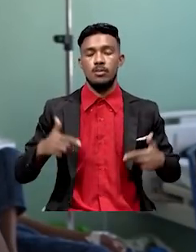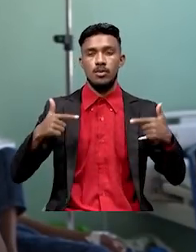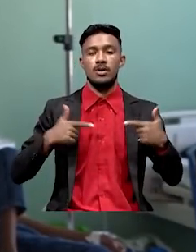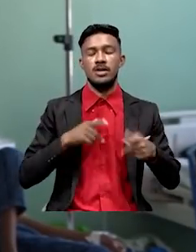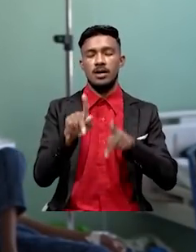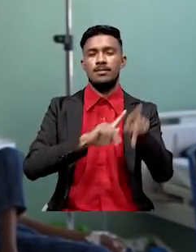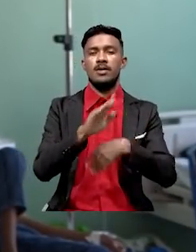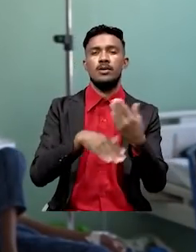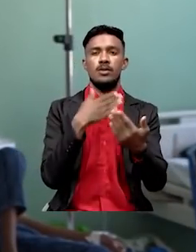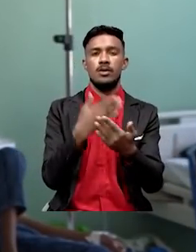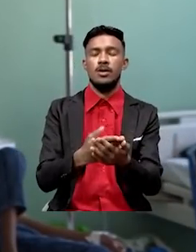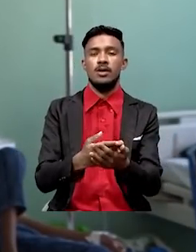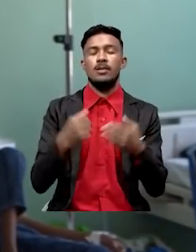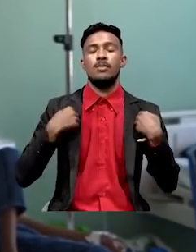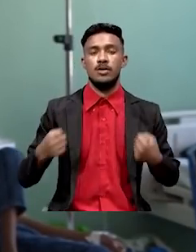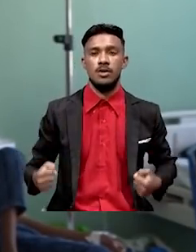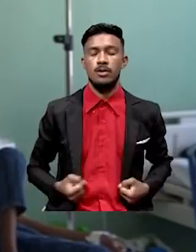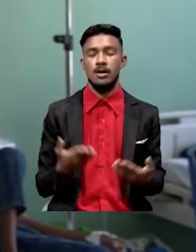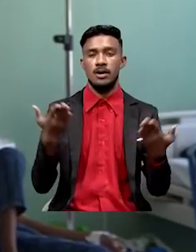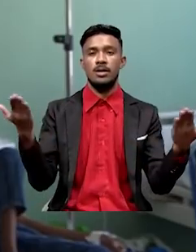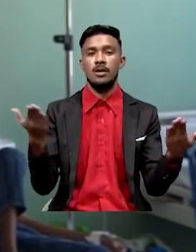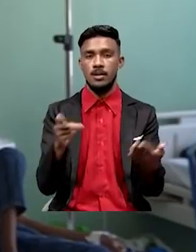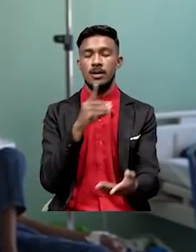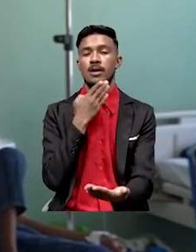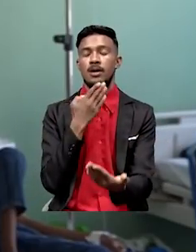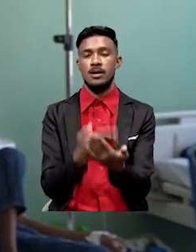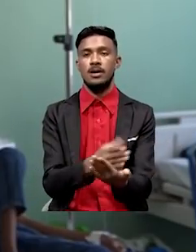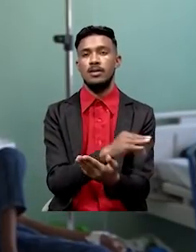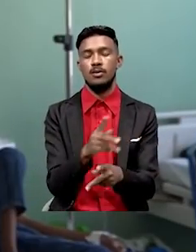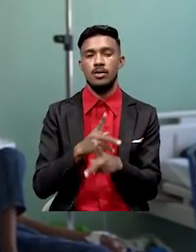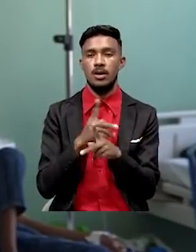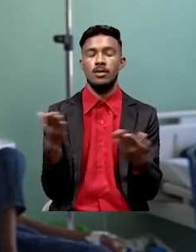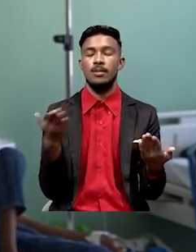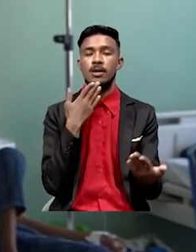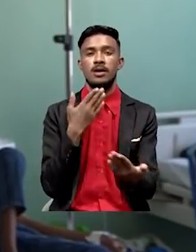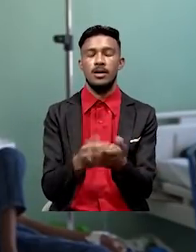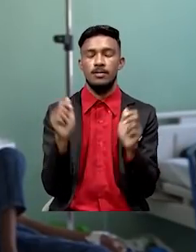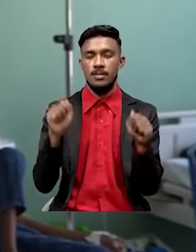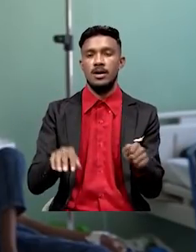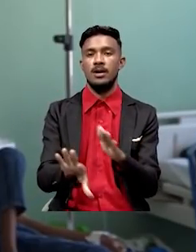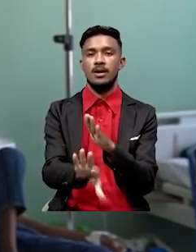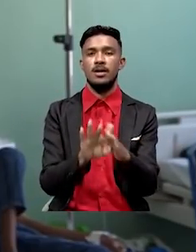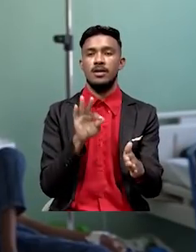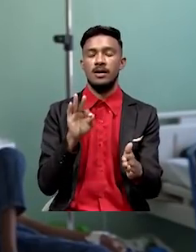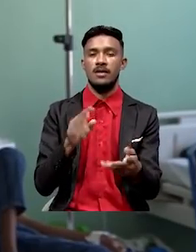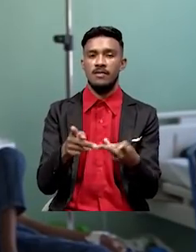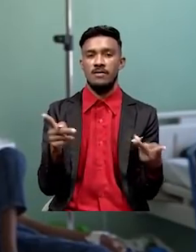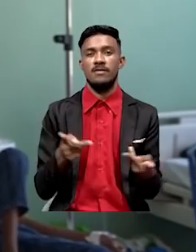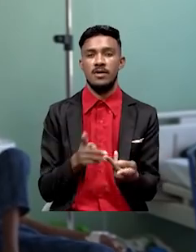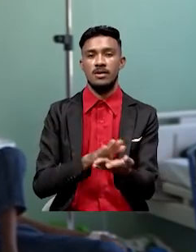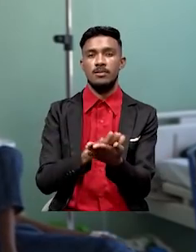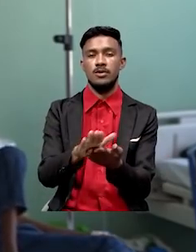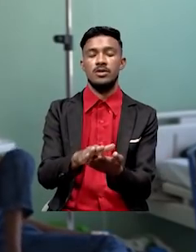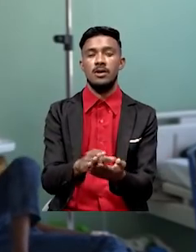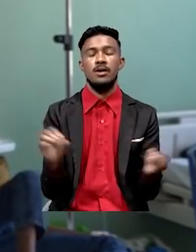toma mores e sauri ne bedia tratamento ne bedia bele hetan facilidade ha laos imi ma